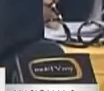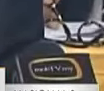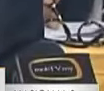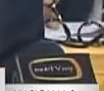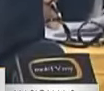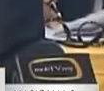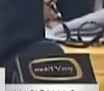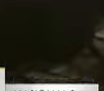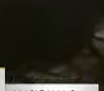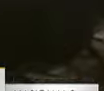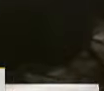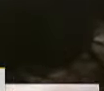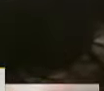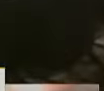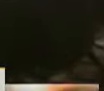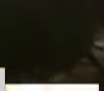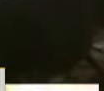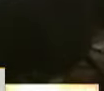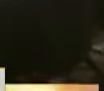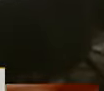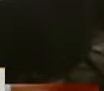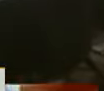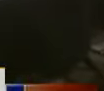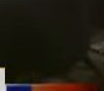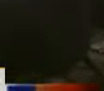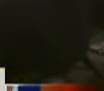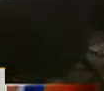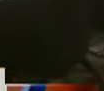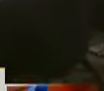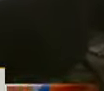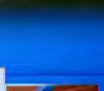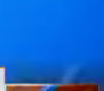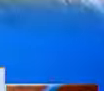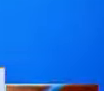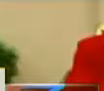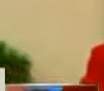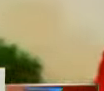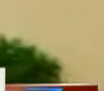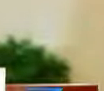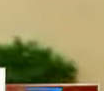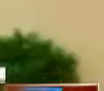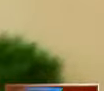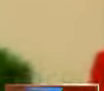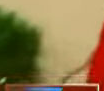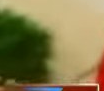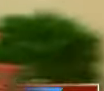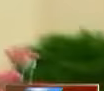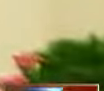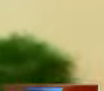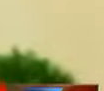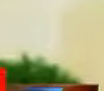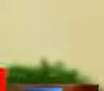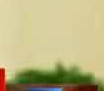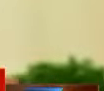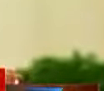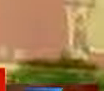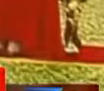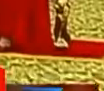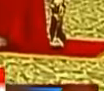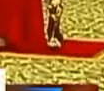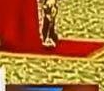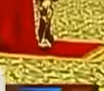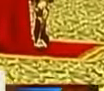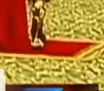Pilihan raya kecil Parlimen Kuala Kangsar dan Sungai Besar dibuat serentak 18 Jun depan. 9 menteri